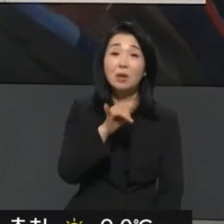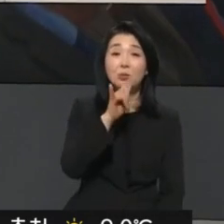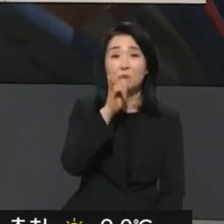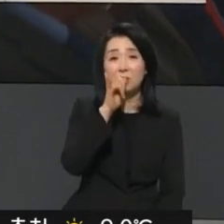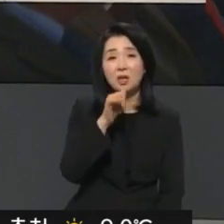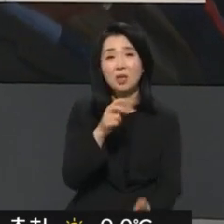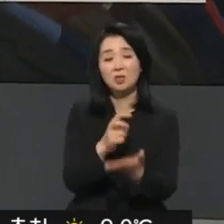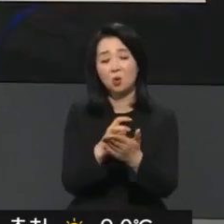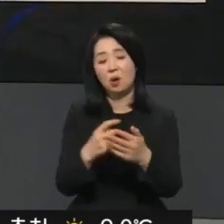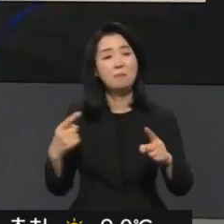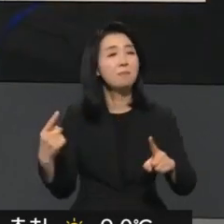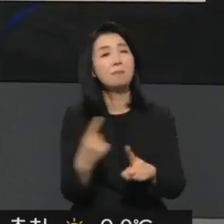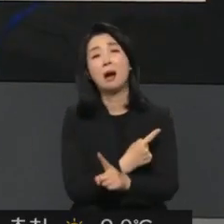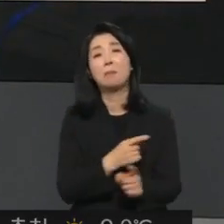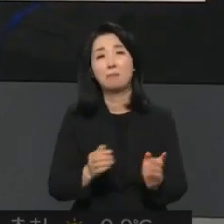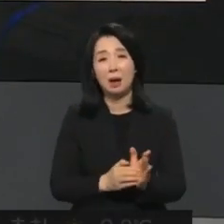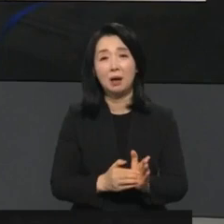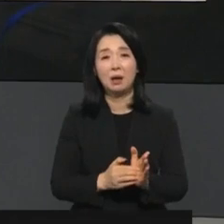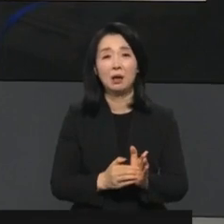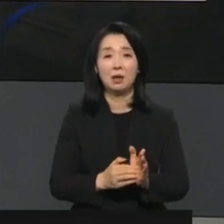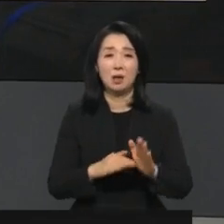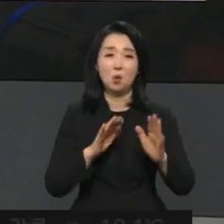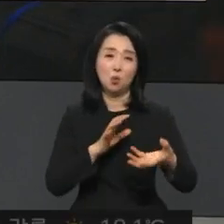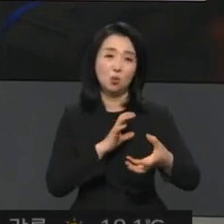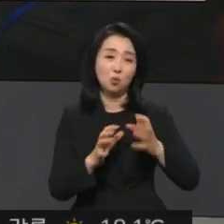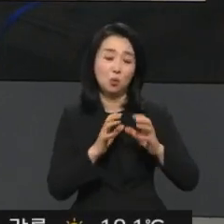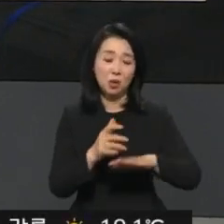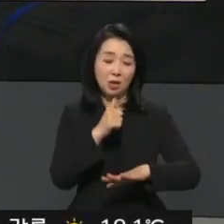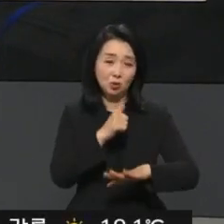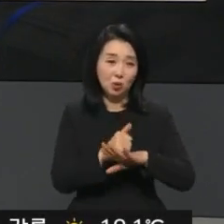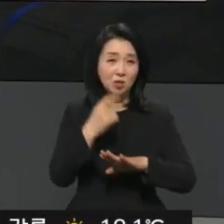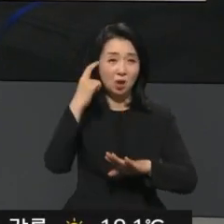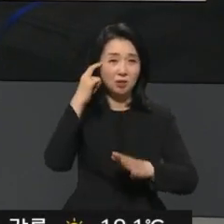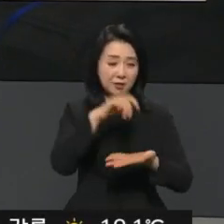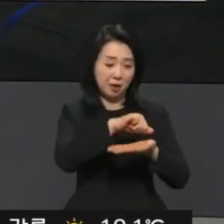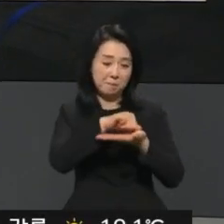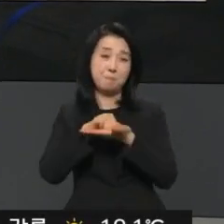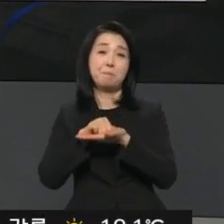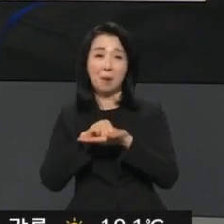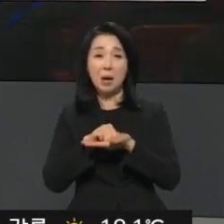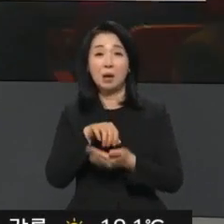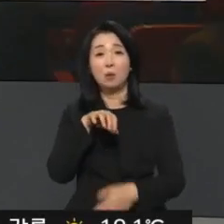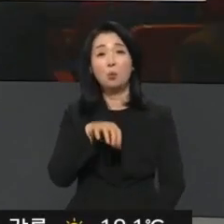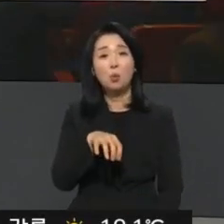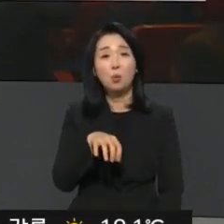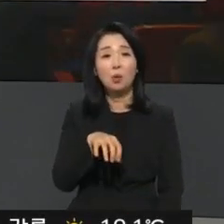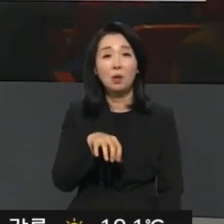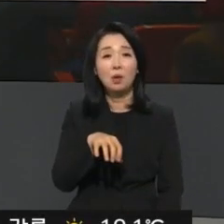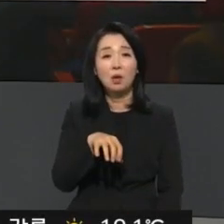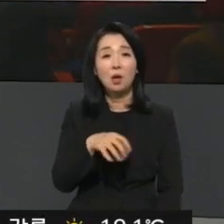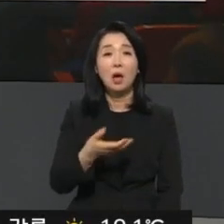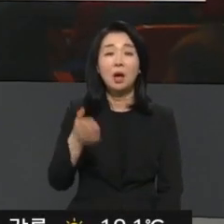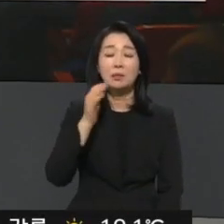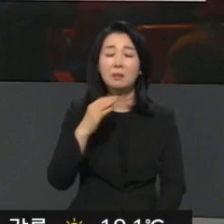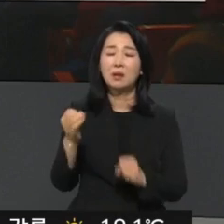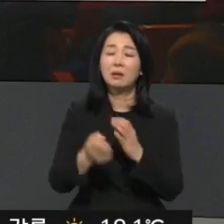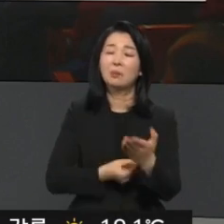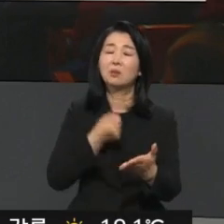정관까지 바꿔 뒀습니다 오늘 토론회 최종 의견을 수렴하는 자리라고는 하지만 사실상